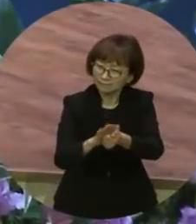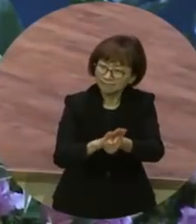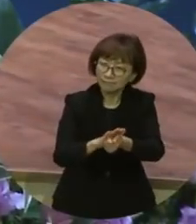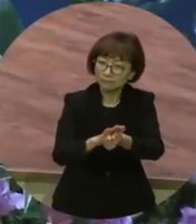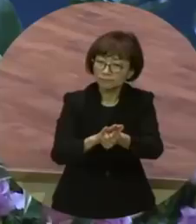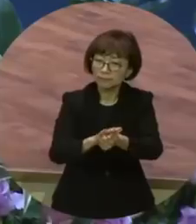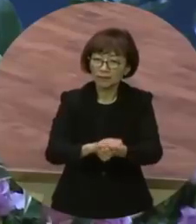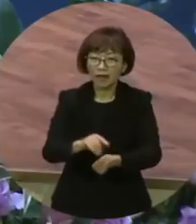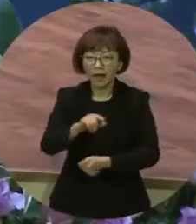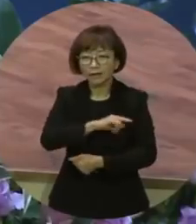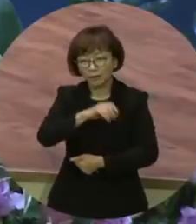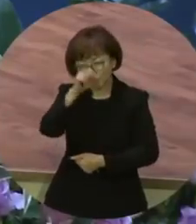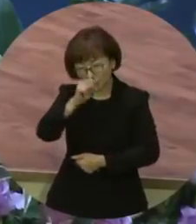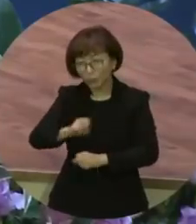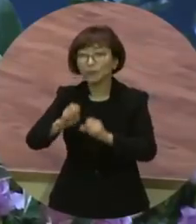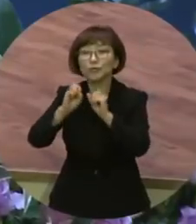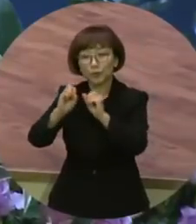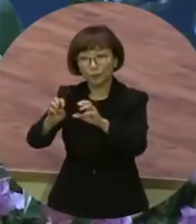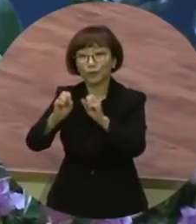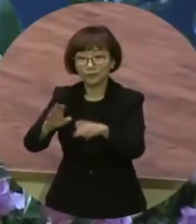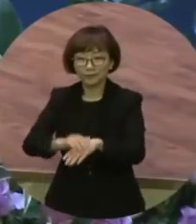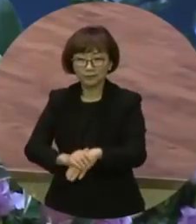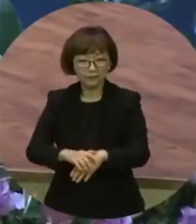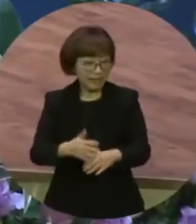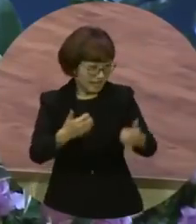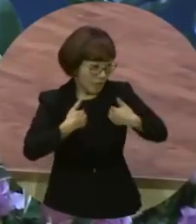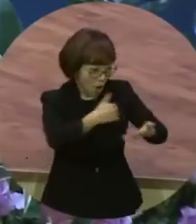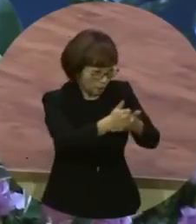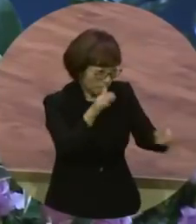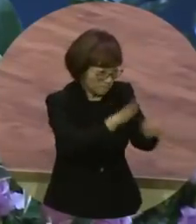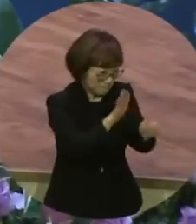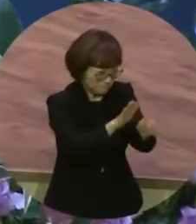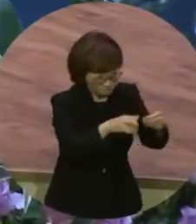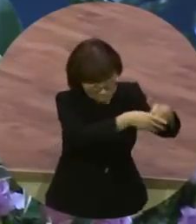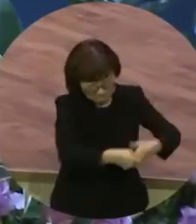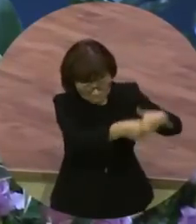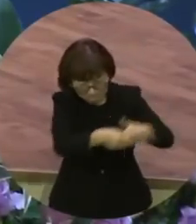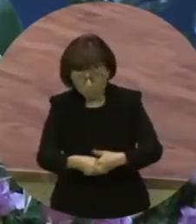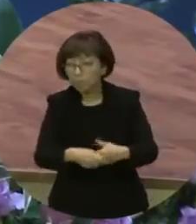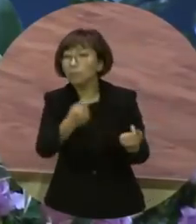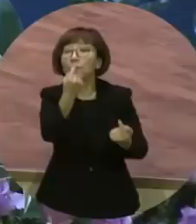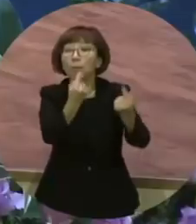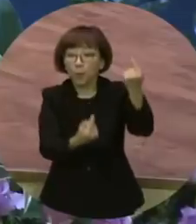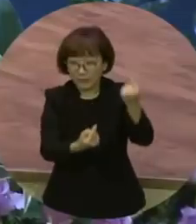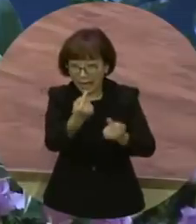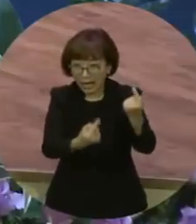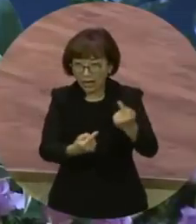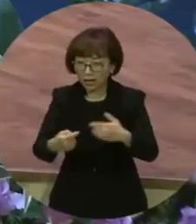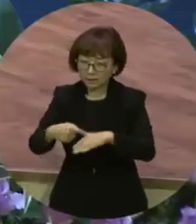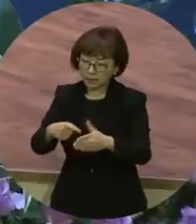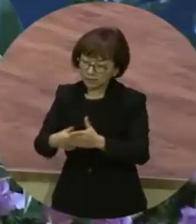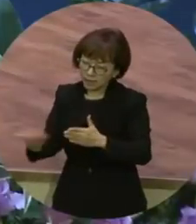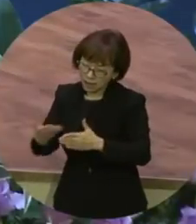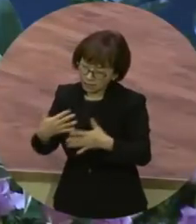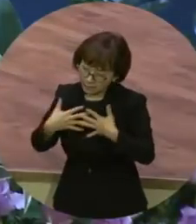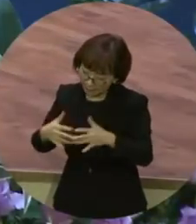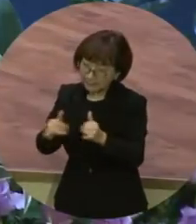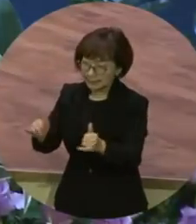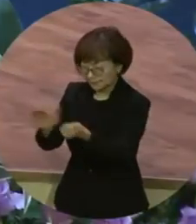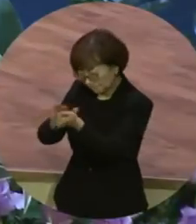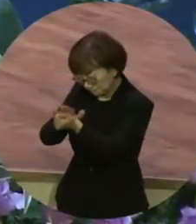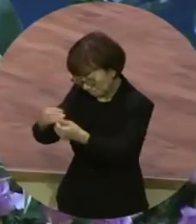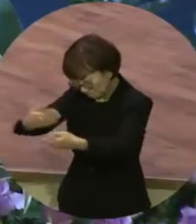전도입니다. 영접시켜서 교회 다니려는 것보다 아픈 영혼들을 품고 사랑할 수 있는 게 최고 큰 능력이에요.